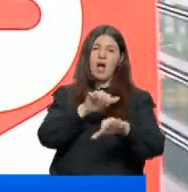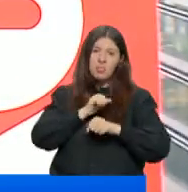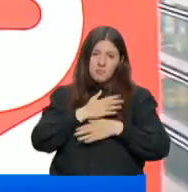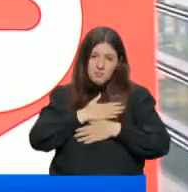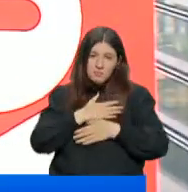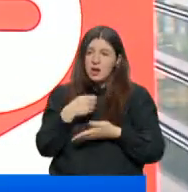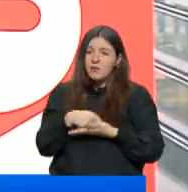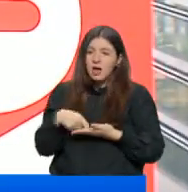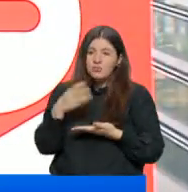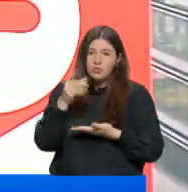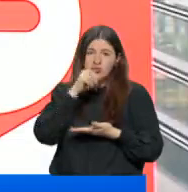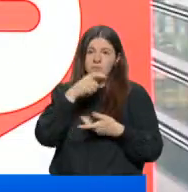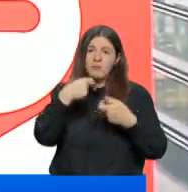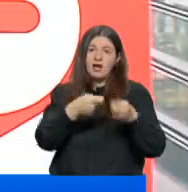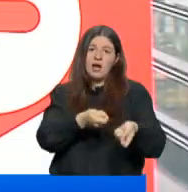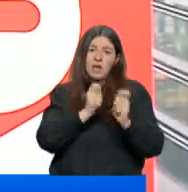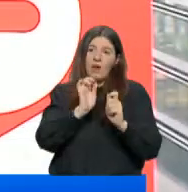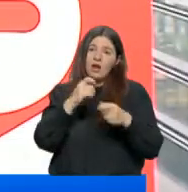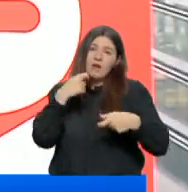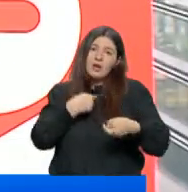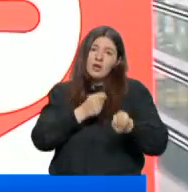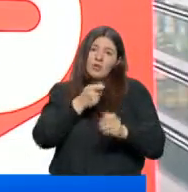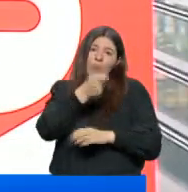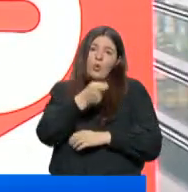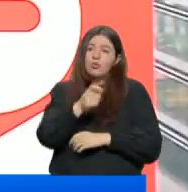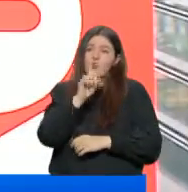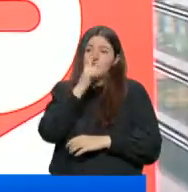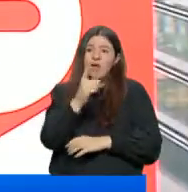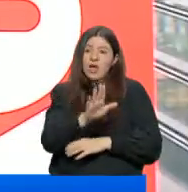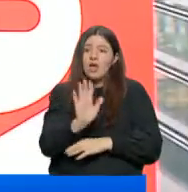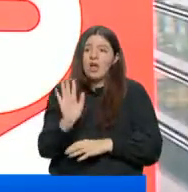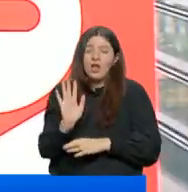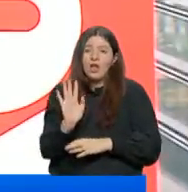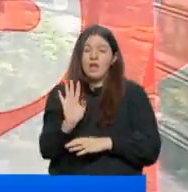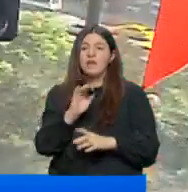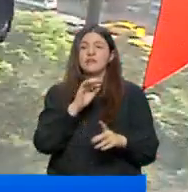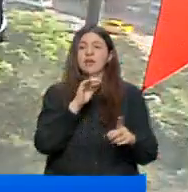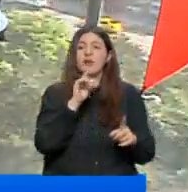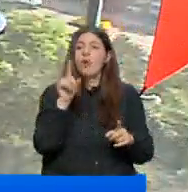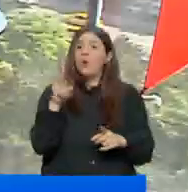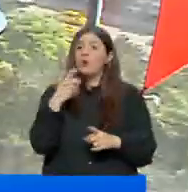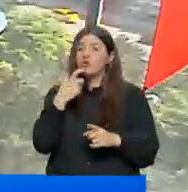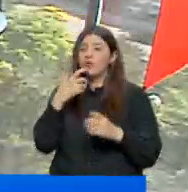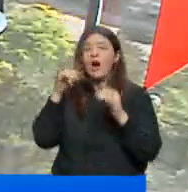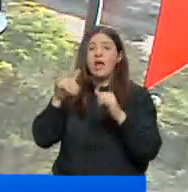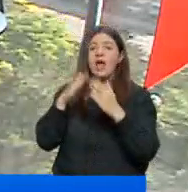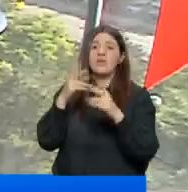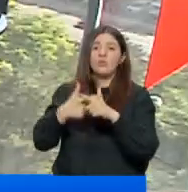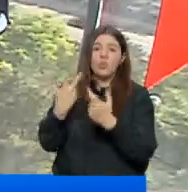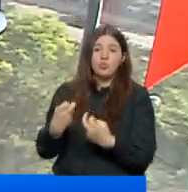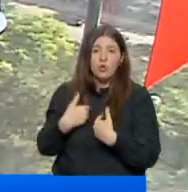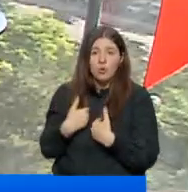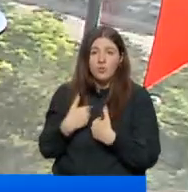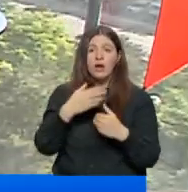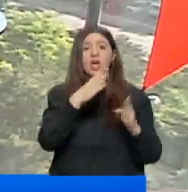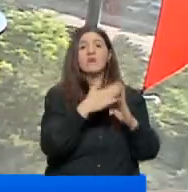Hani maaşım olduğu için bankadan kredi çektim. Hala kredisini ödüyorum. Tek bir. Yani siz milletvekili olarak mesela... 13 yıldır aynı evde kirada oturuyorum, onu söyleyeyim size. 13